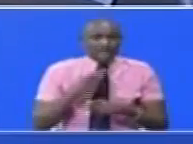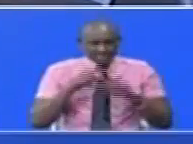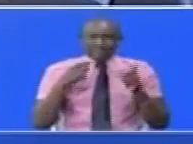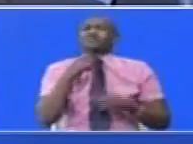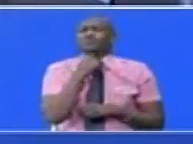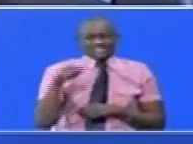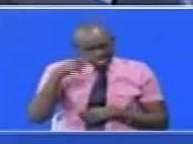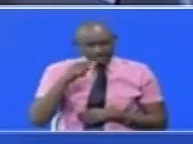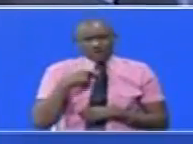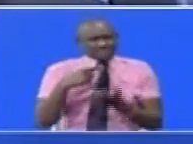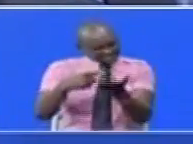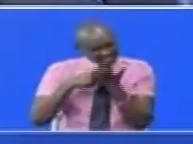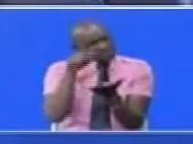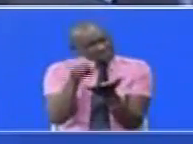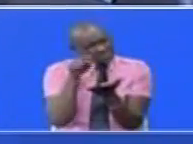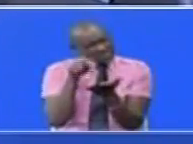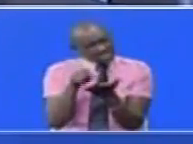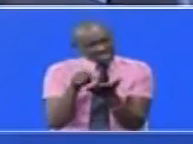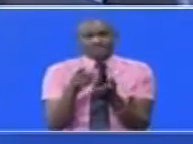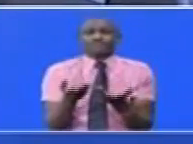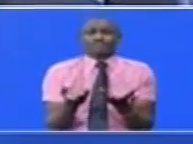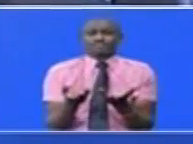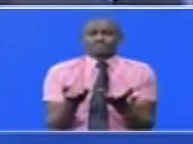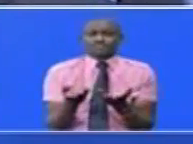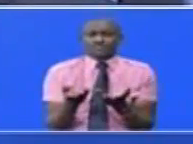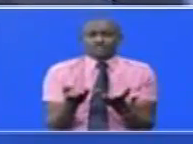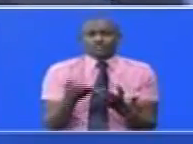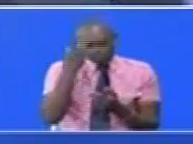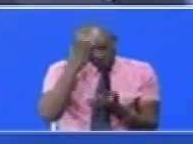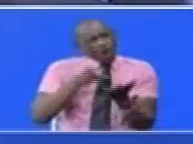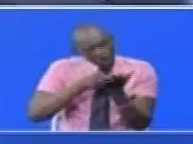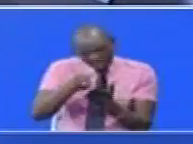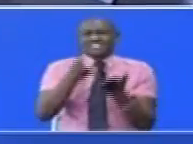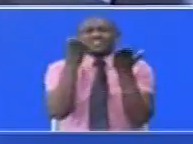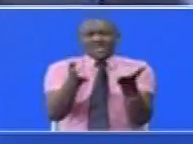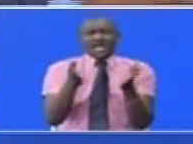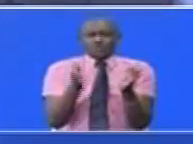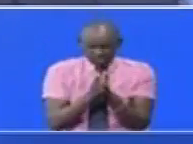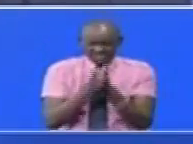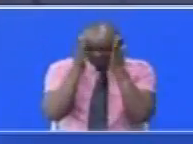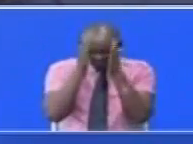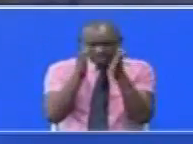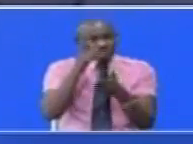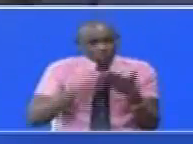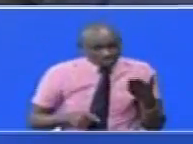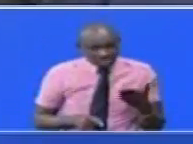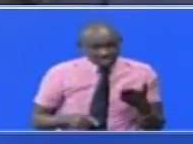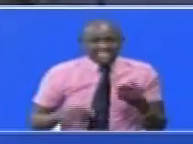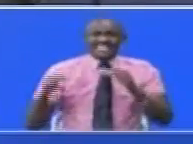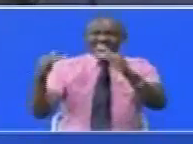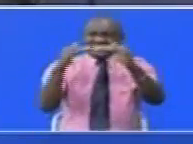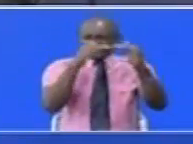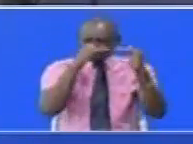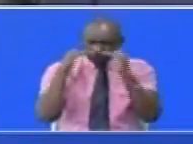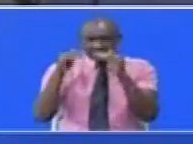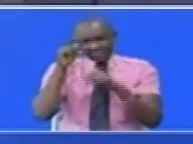this discussion in circumstances of honesty and paying attention to the fact that equity and